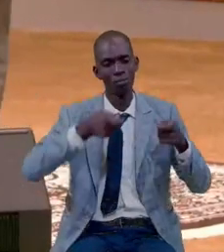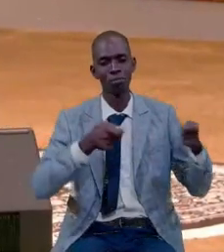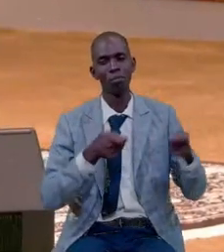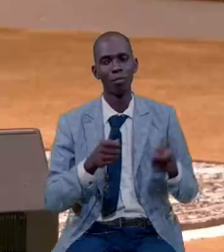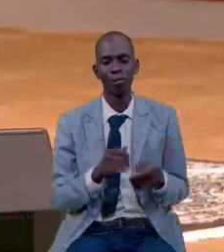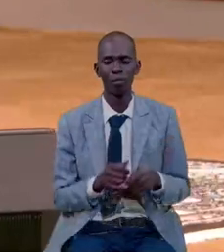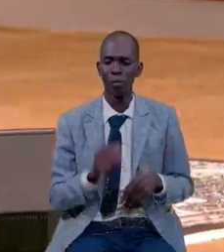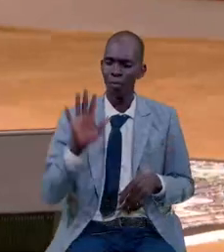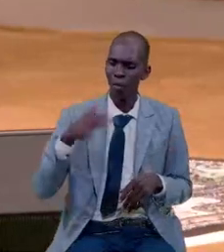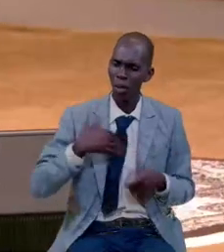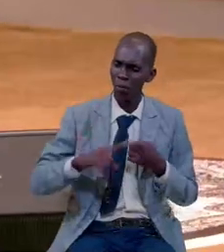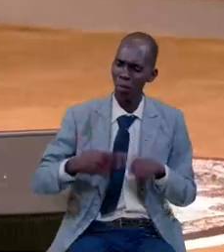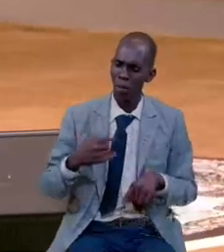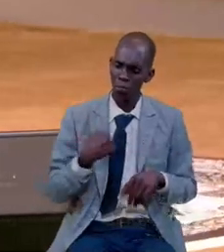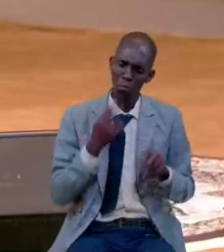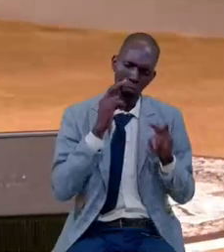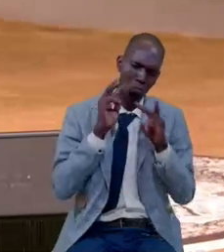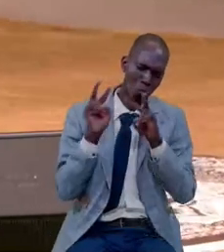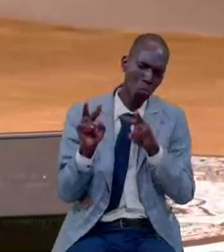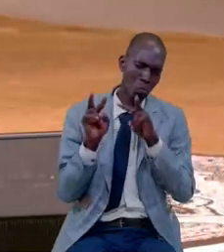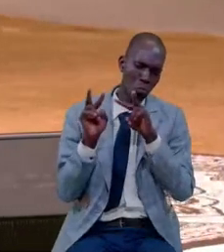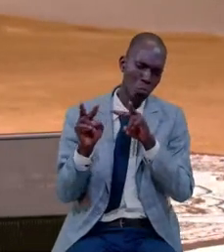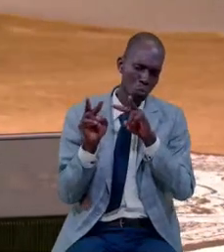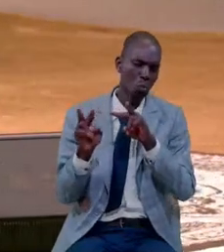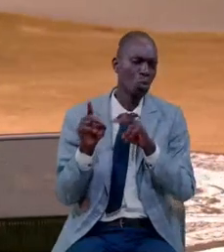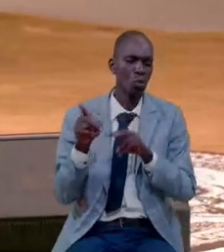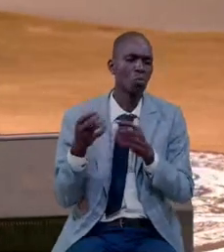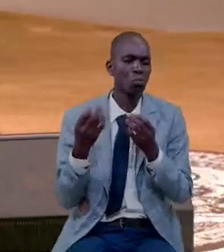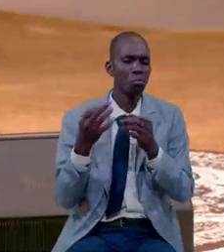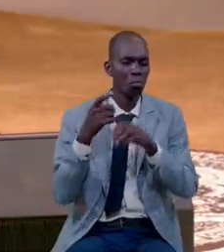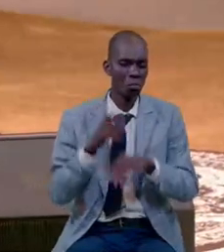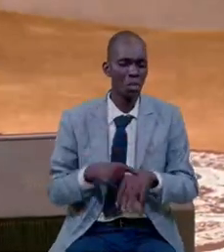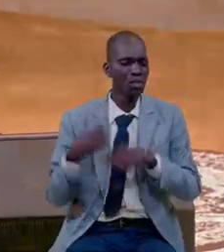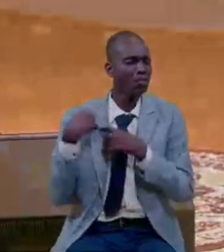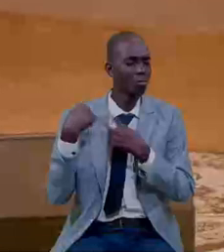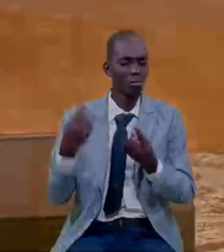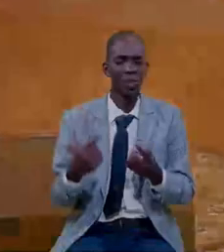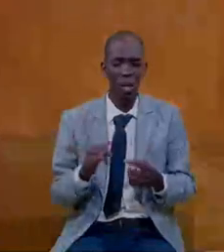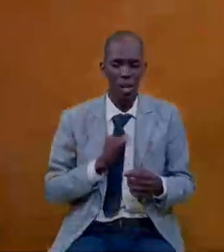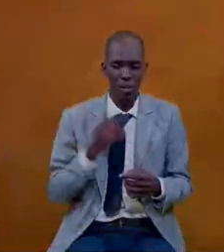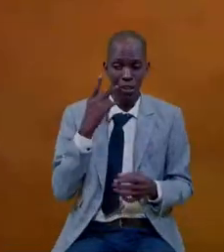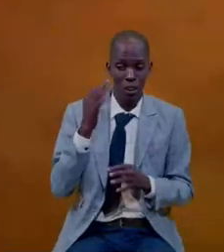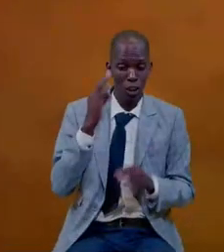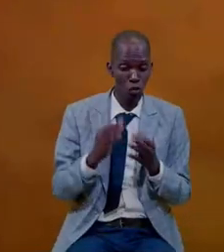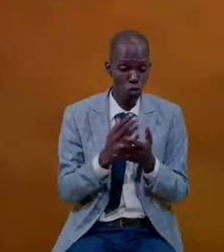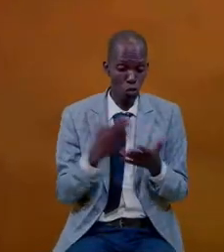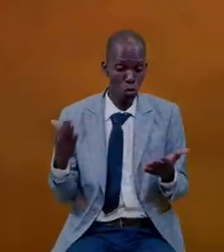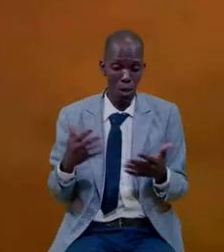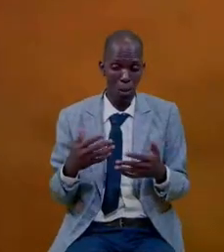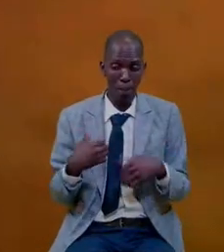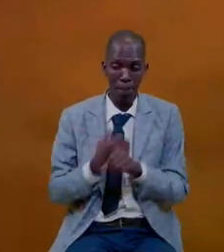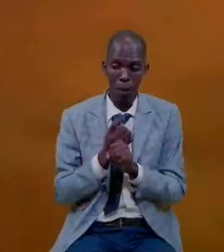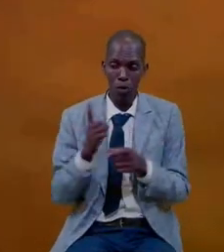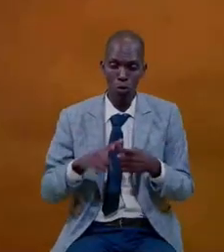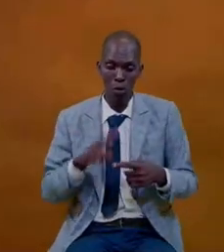Satan. Mon ami, je t'observe. Dès que quelque chose t'énerve, je peux le dire. Et